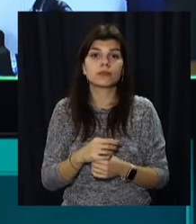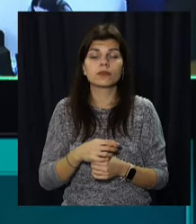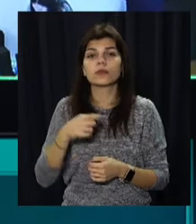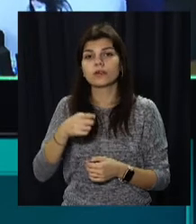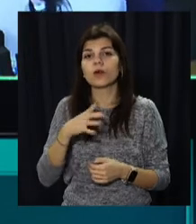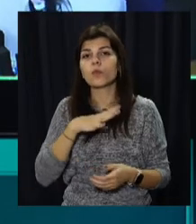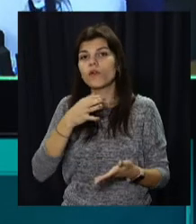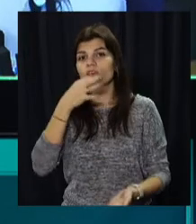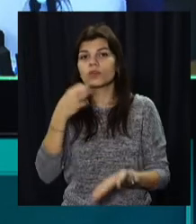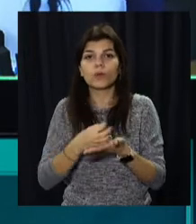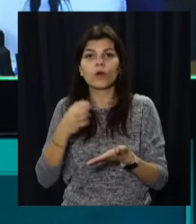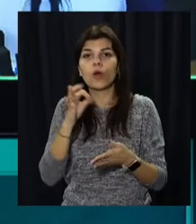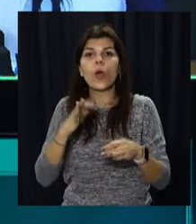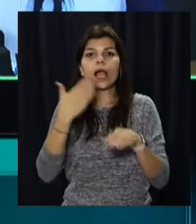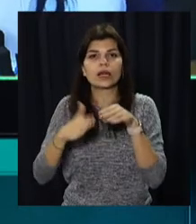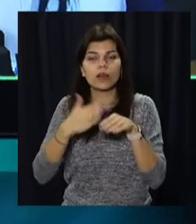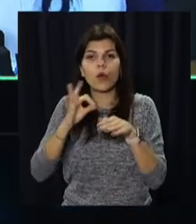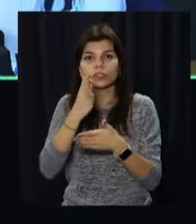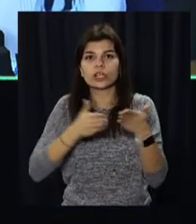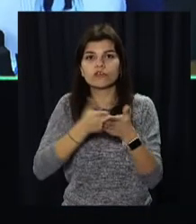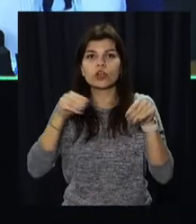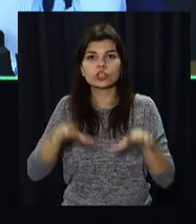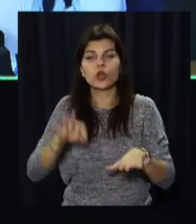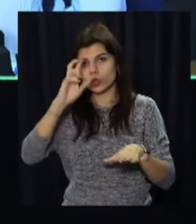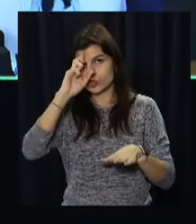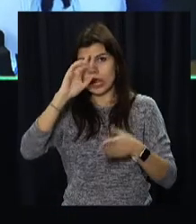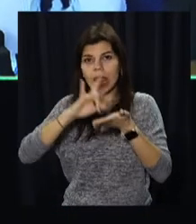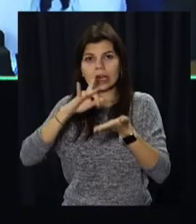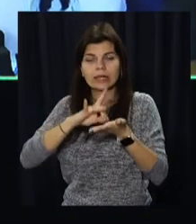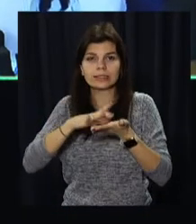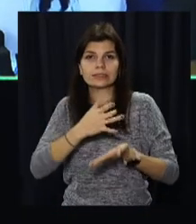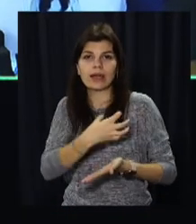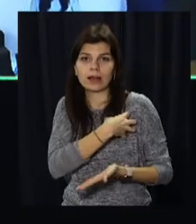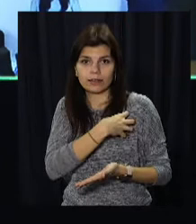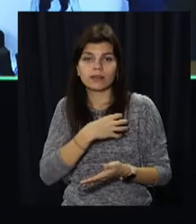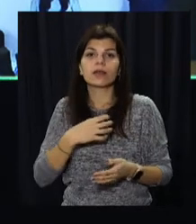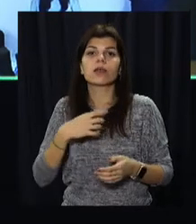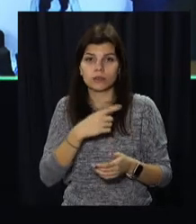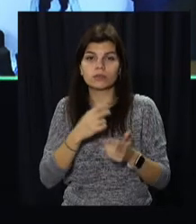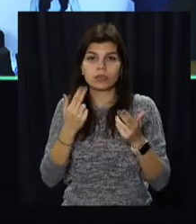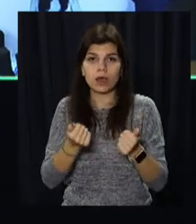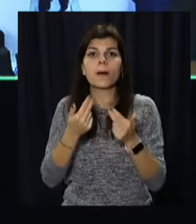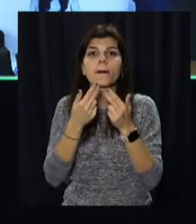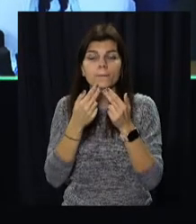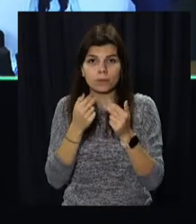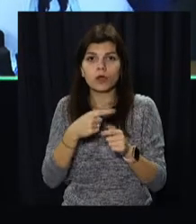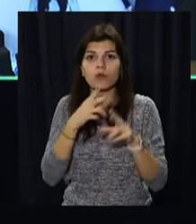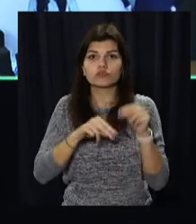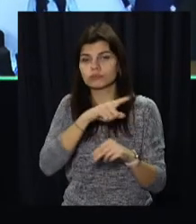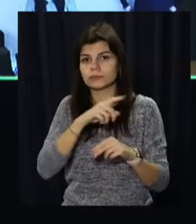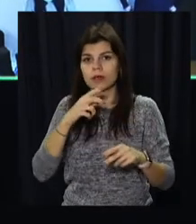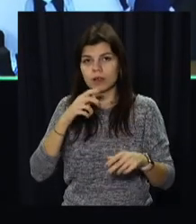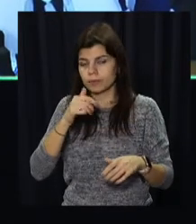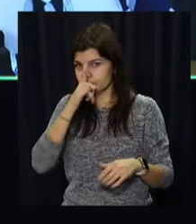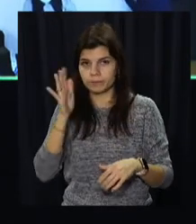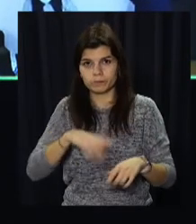обмеженою відповідальністю кредитної ініціативи про скасування рішення про державну реєстрацію права власності задовольнити, визнати протиправним та скасувати рішення